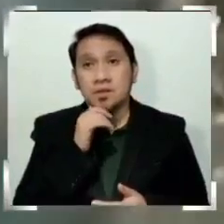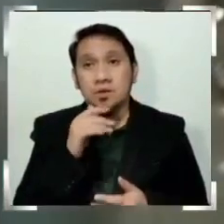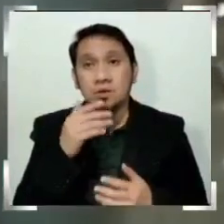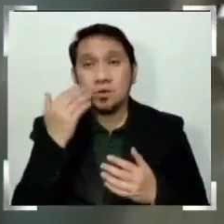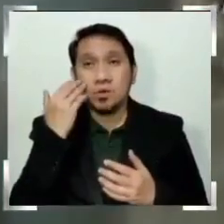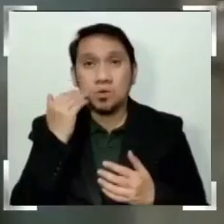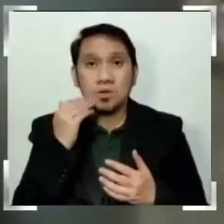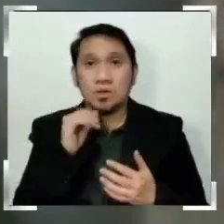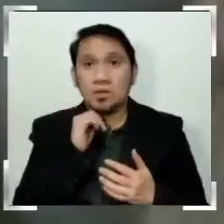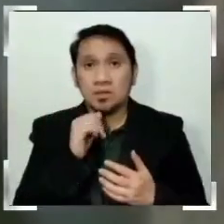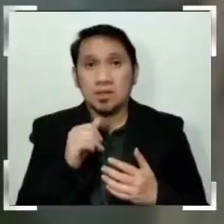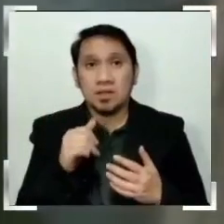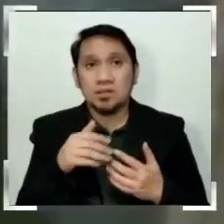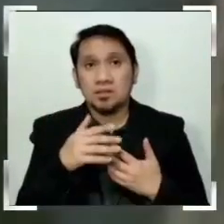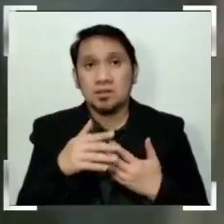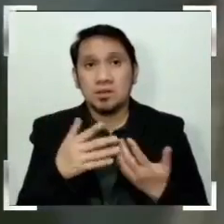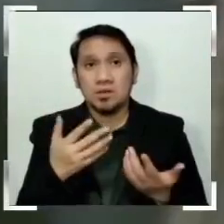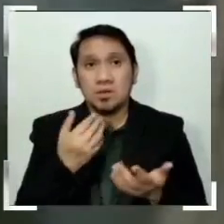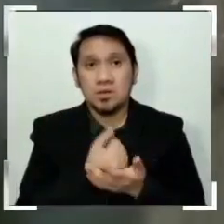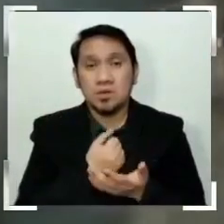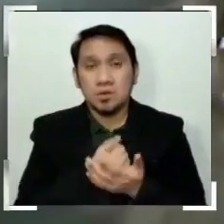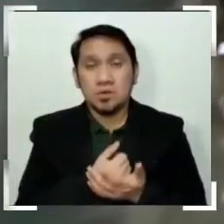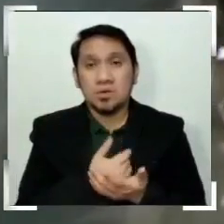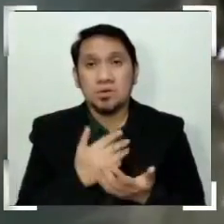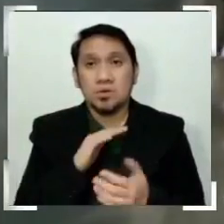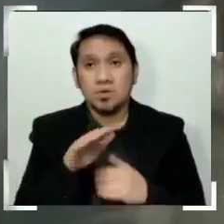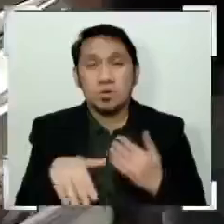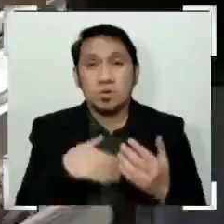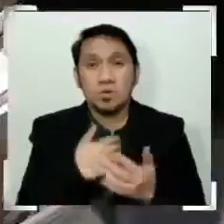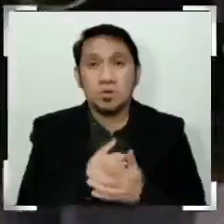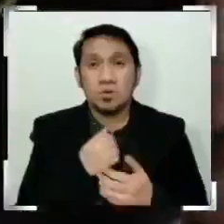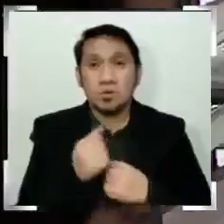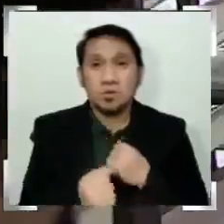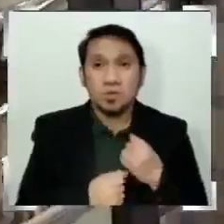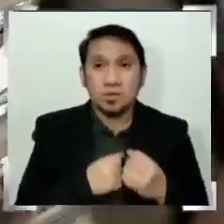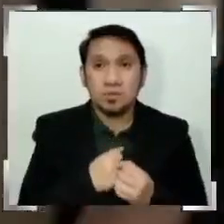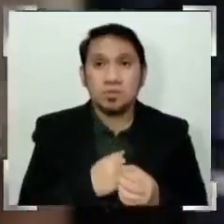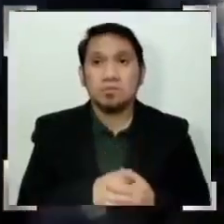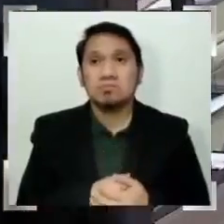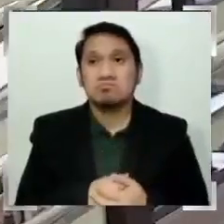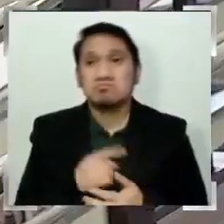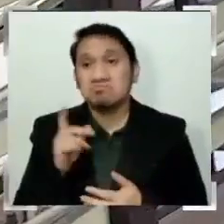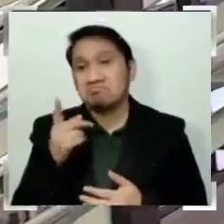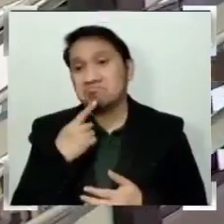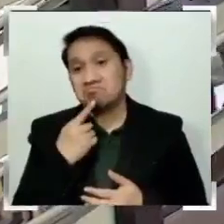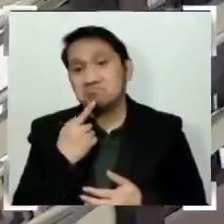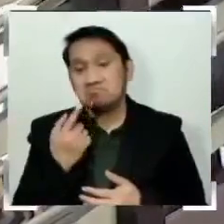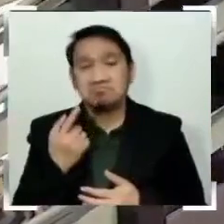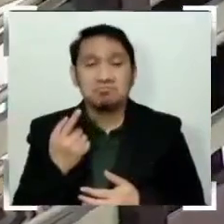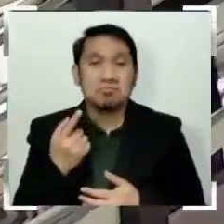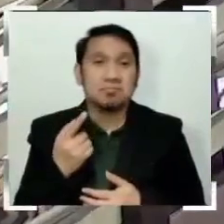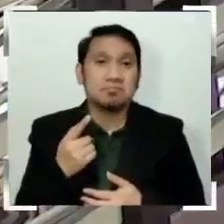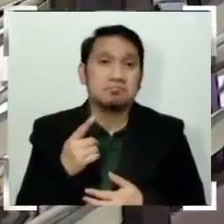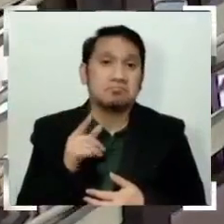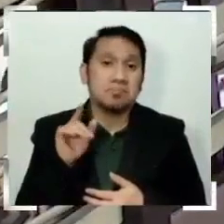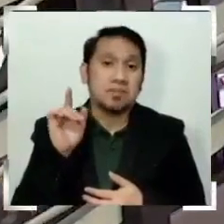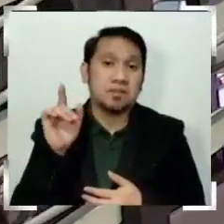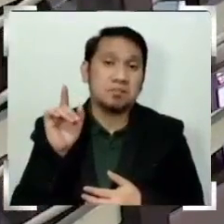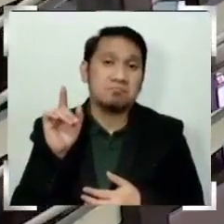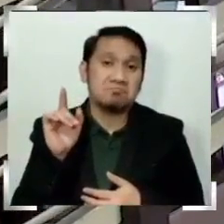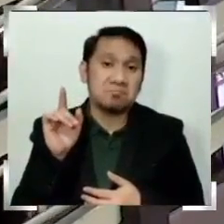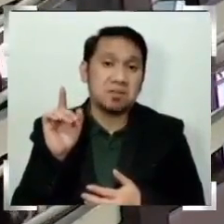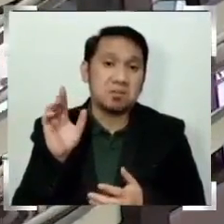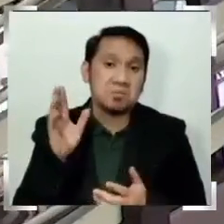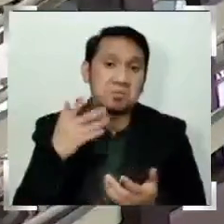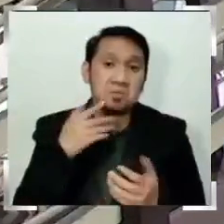ng wage board eh. Talaga everybody's suffering from it, what can you do? Tingin ng Chamber of Commerce of the Philippine Islands, dapat